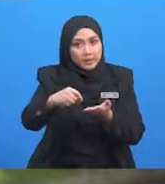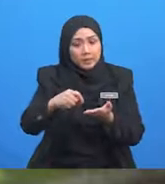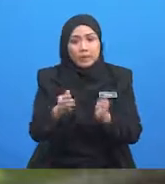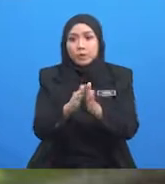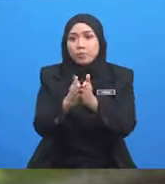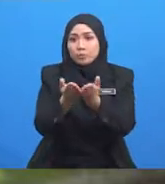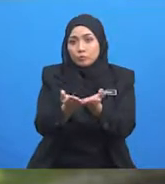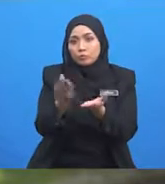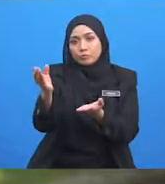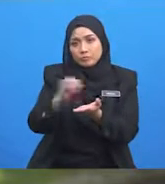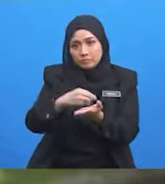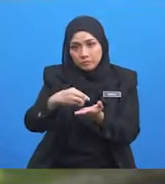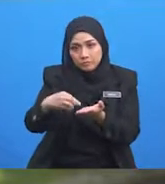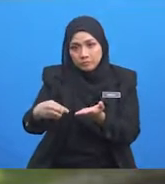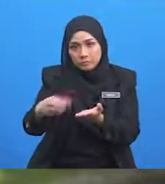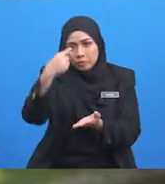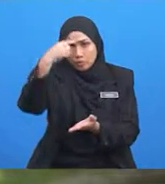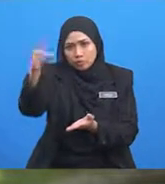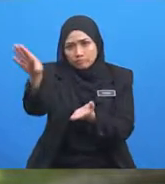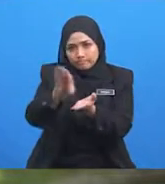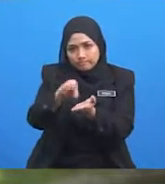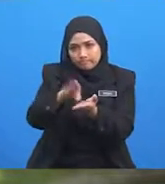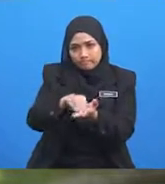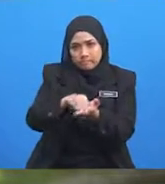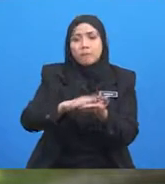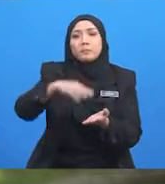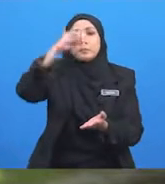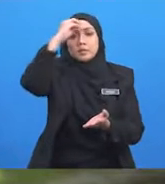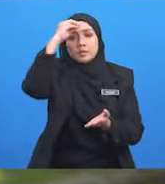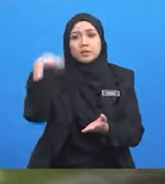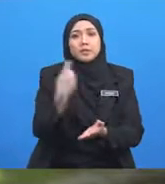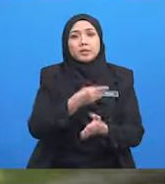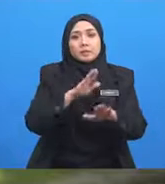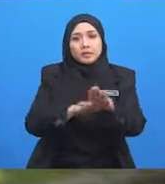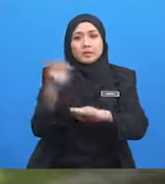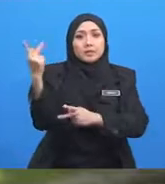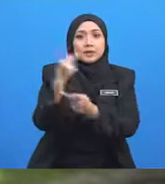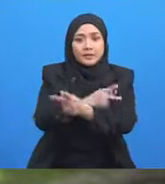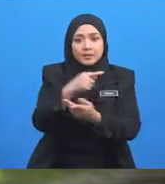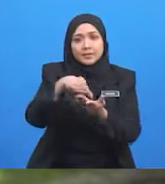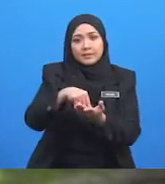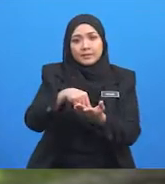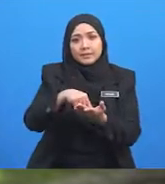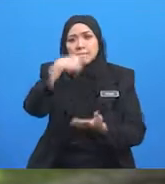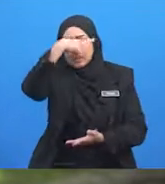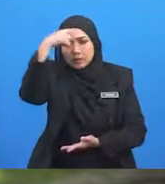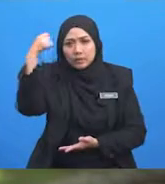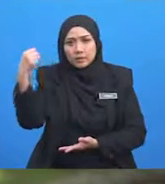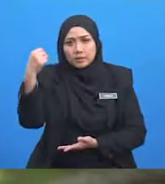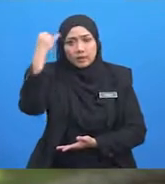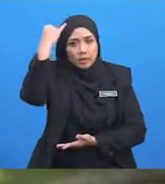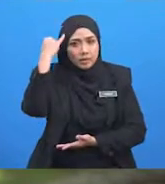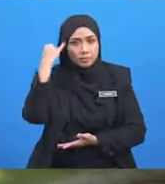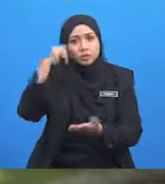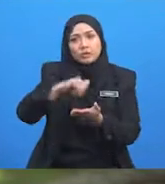catatan untuk mencatat pembelajaran kita pada kali ini. Kerana ilmu